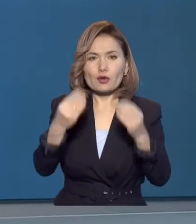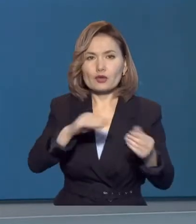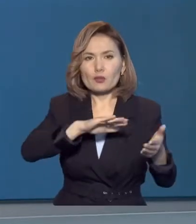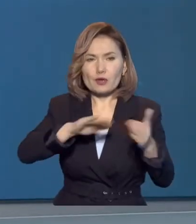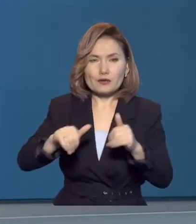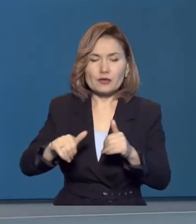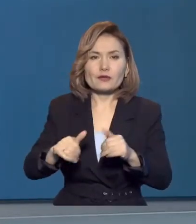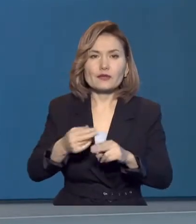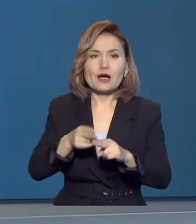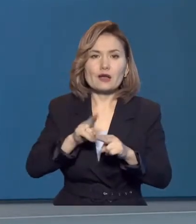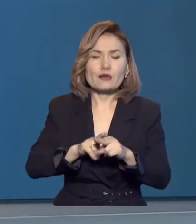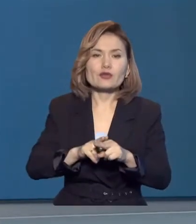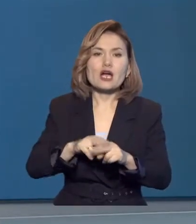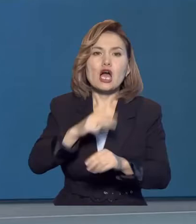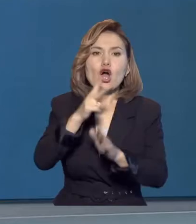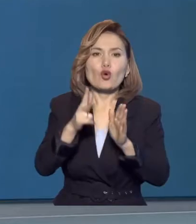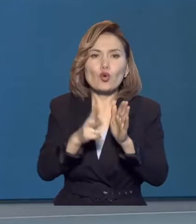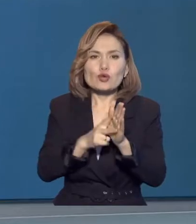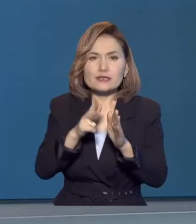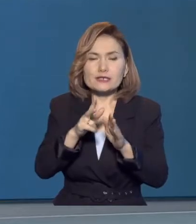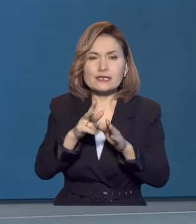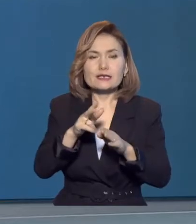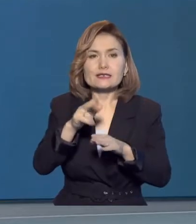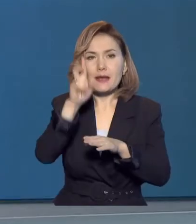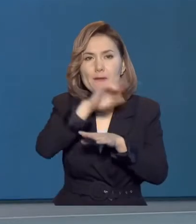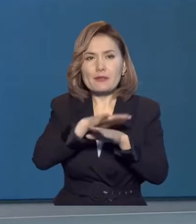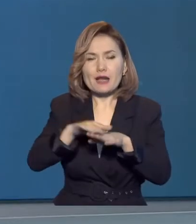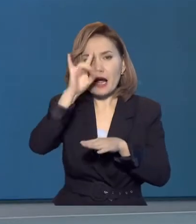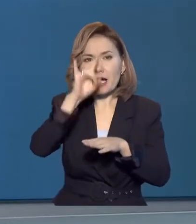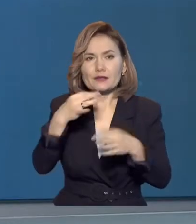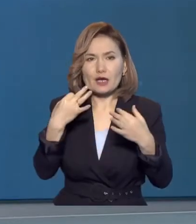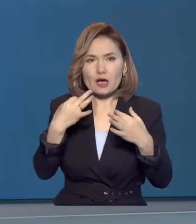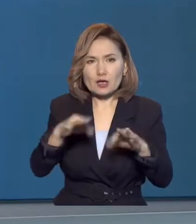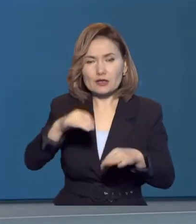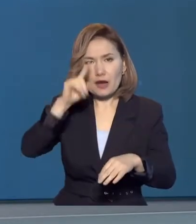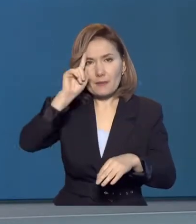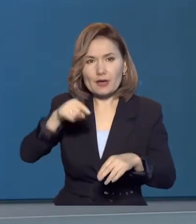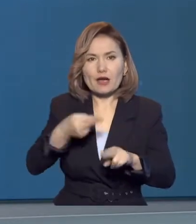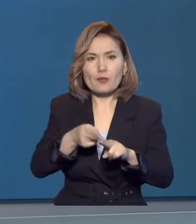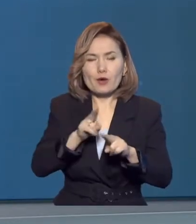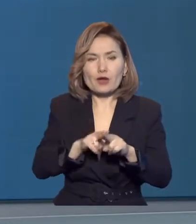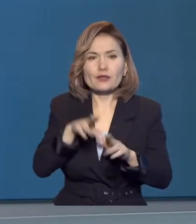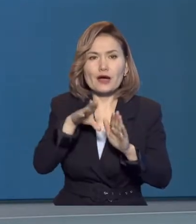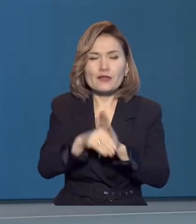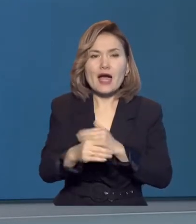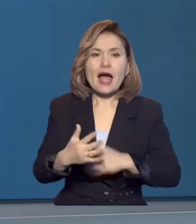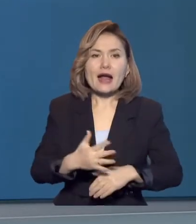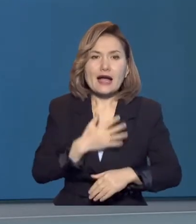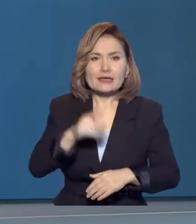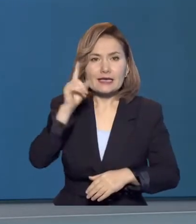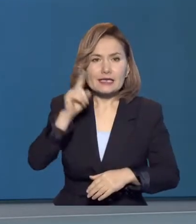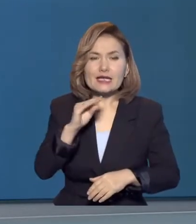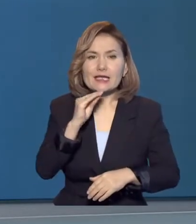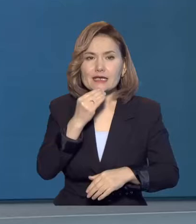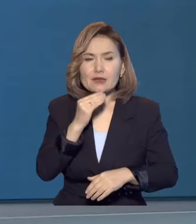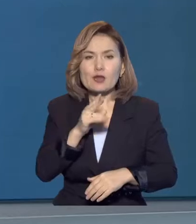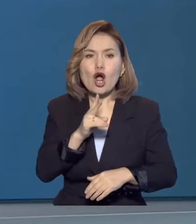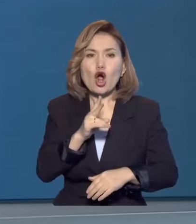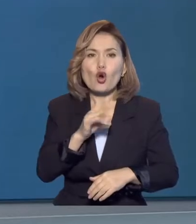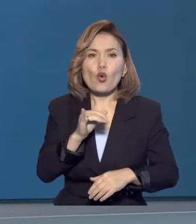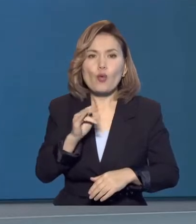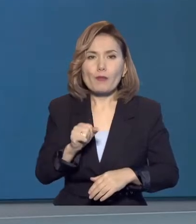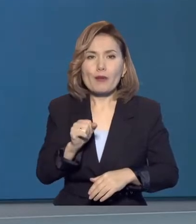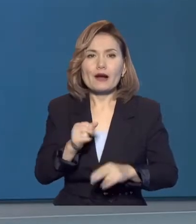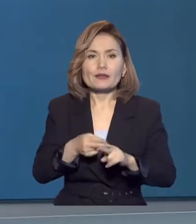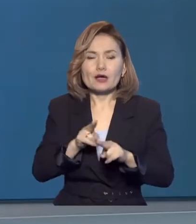болды. Жыл соңына қарай 18 мемлекет Қазақстанның тәуелсіздігін таныды. Бұған қоса, осы күні Канада, Израиль, Египет және Куба